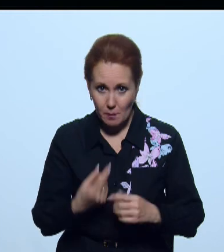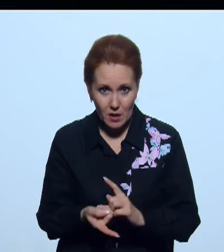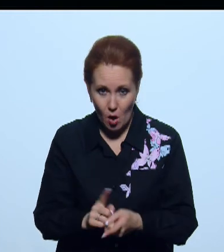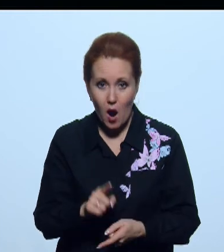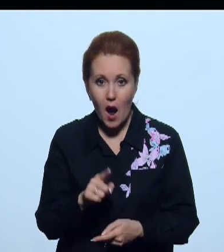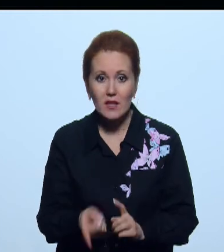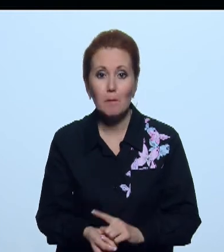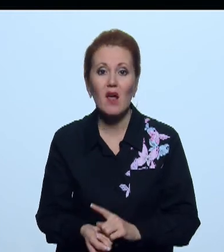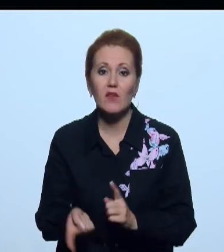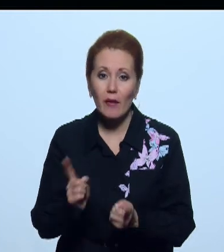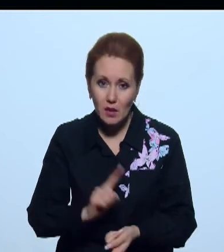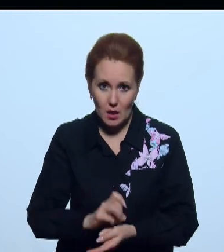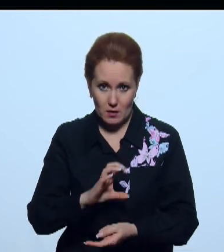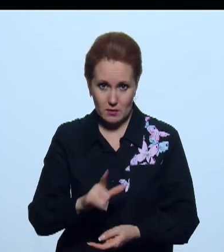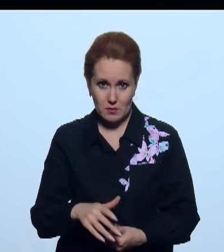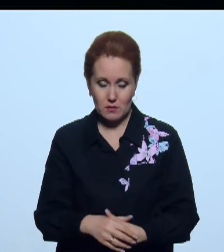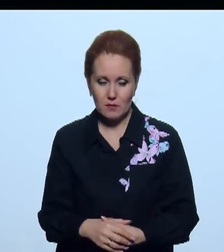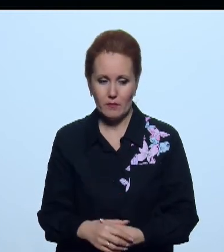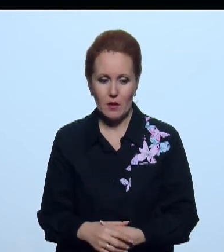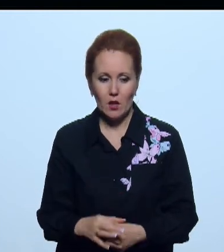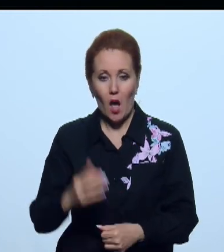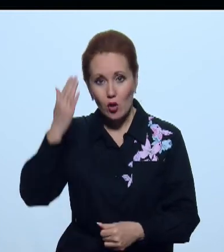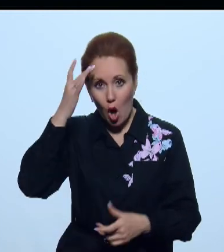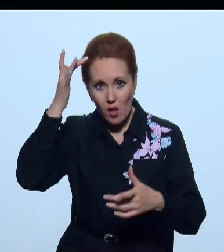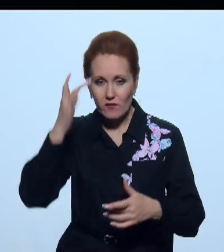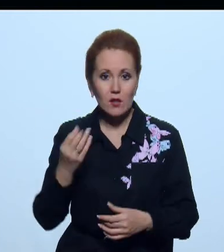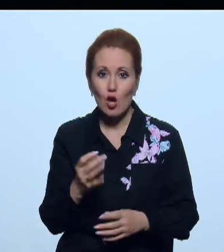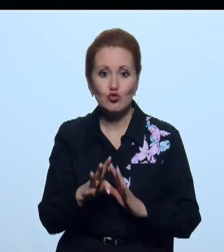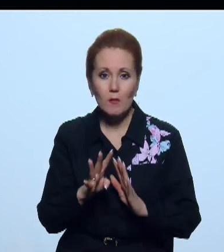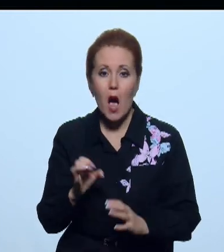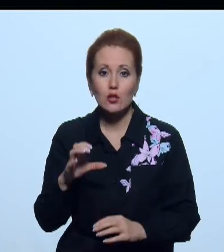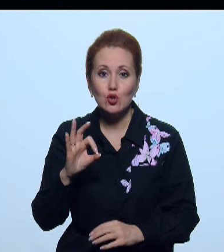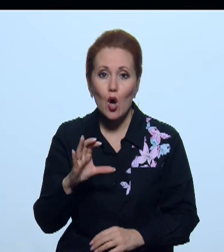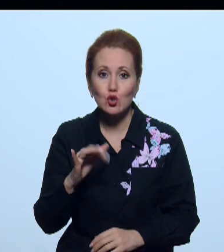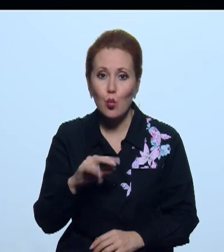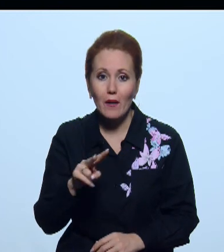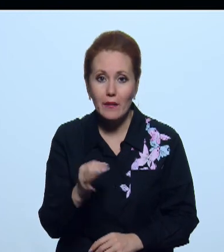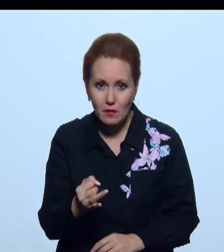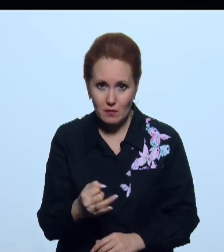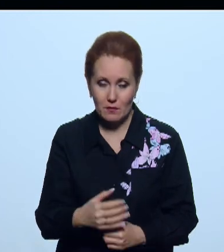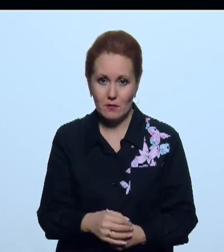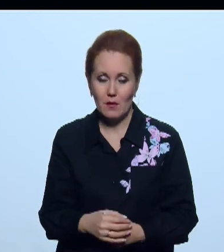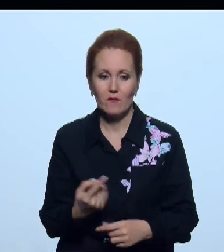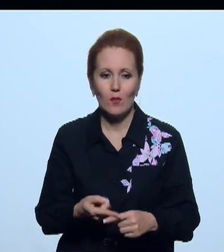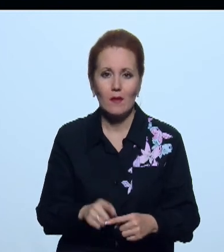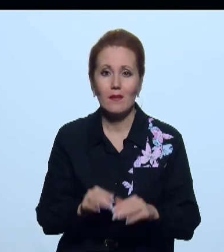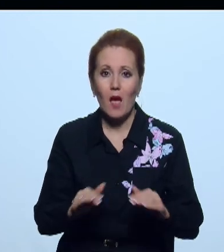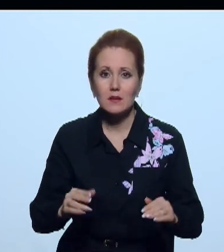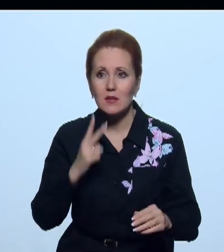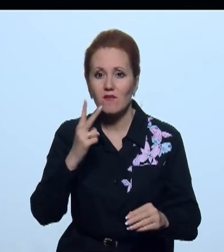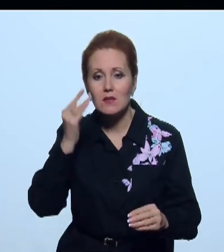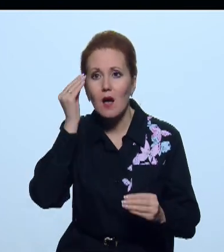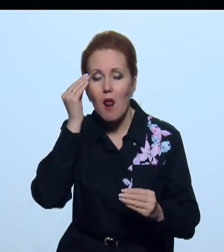они превратились. Угу. И на голове у них не шипы, а сосульки. То есть вот этот вот детский взгляд